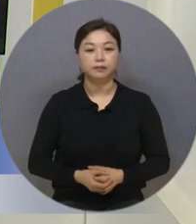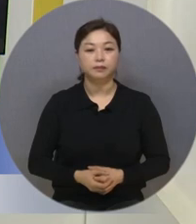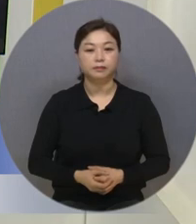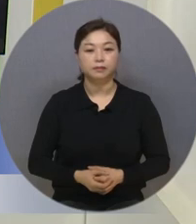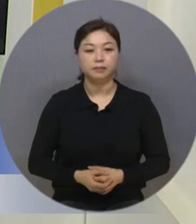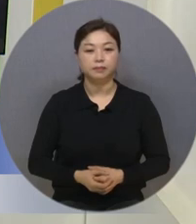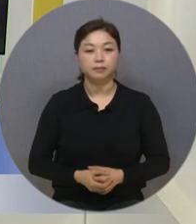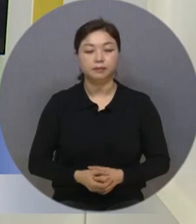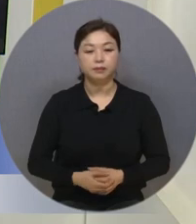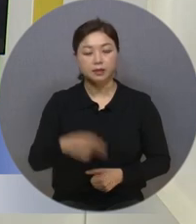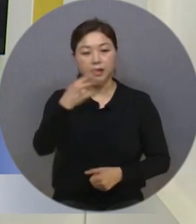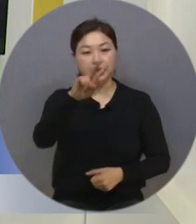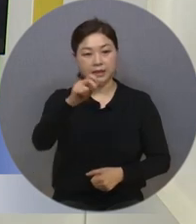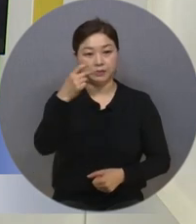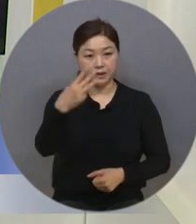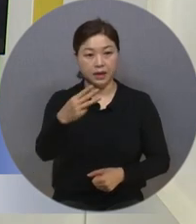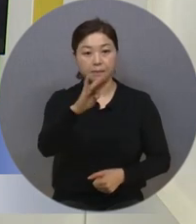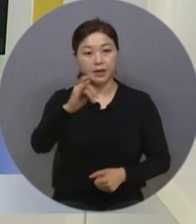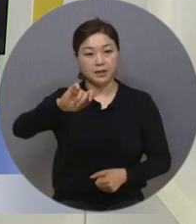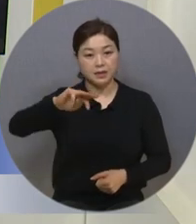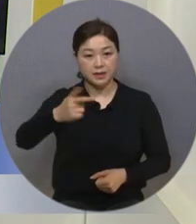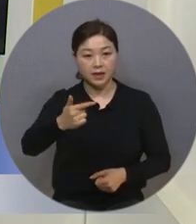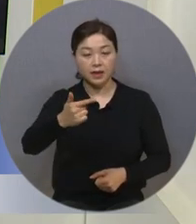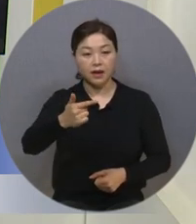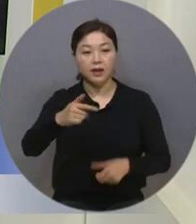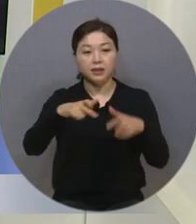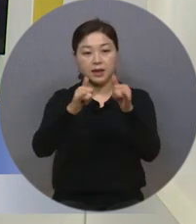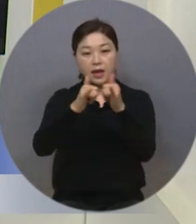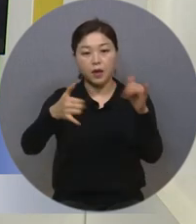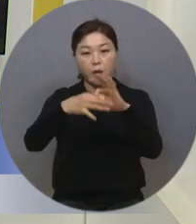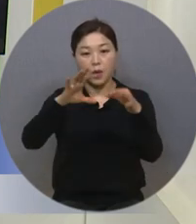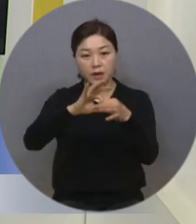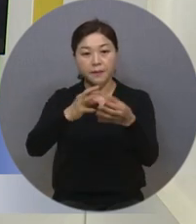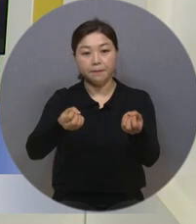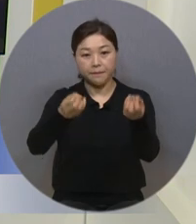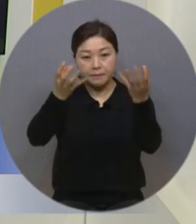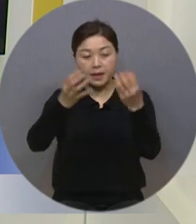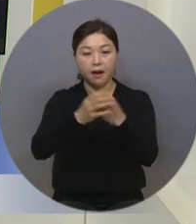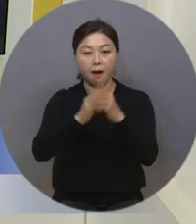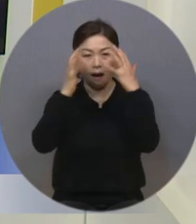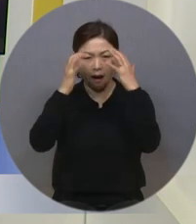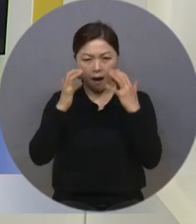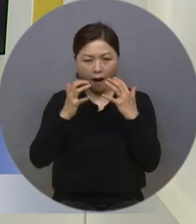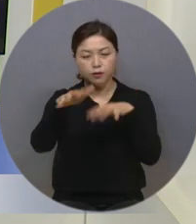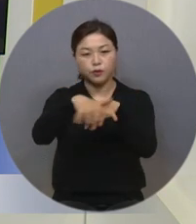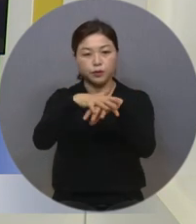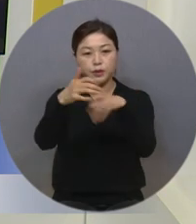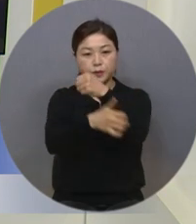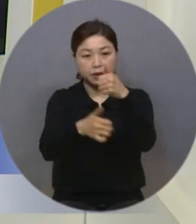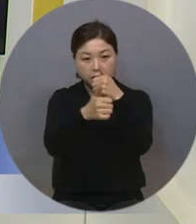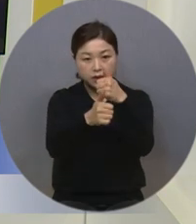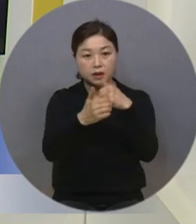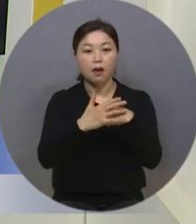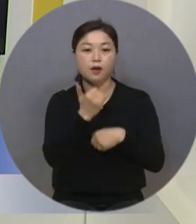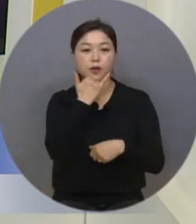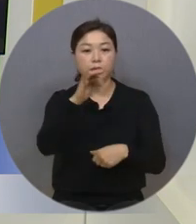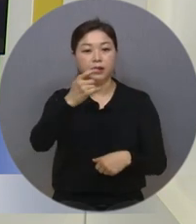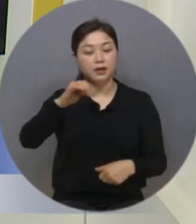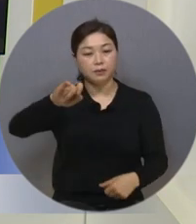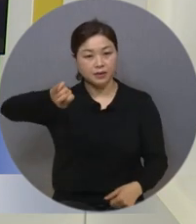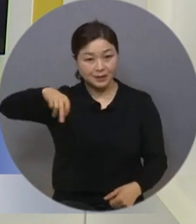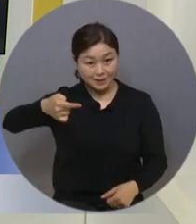다음 뉴스입니다 2023 베를린 스페셜 올림픽 세계 하계대회 조직위원회는 독일 브란데부르크에서